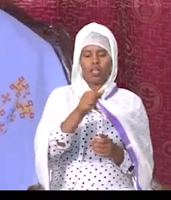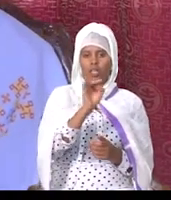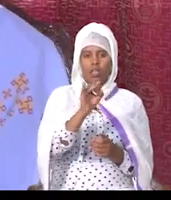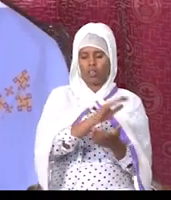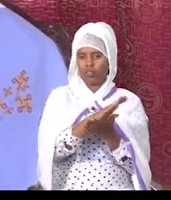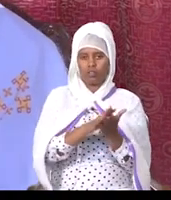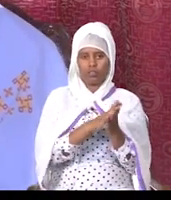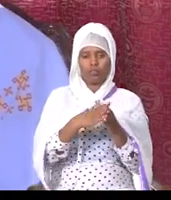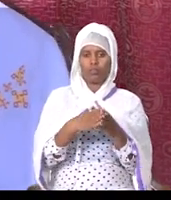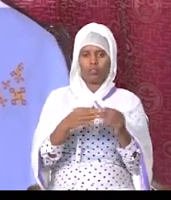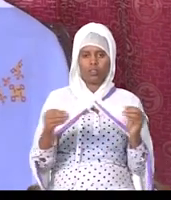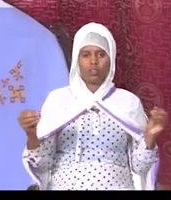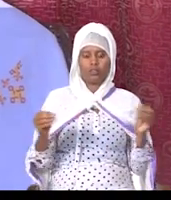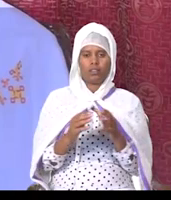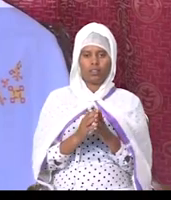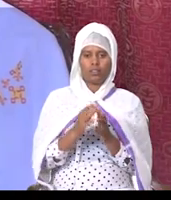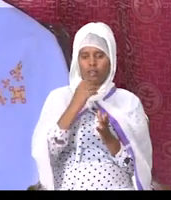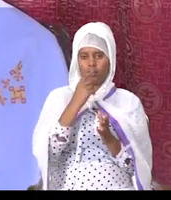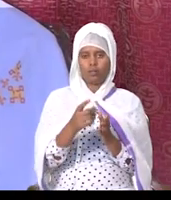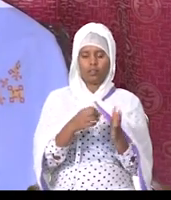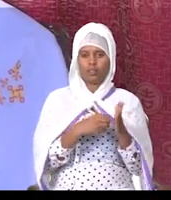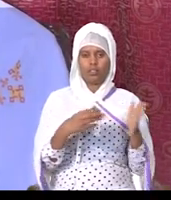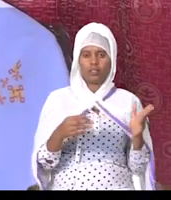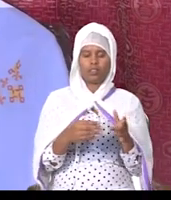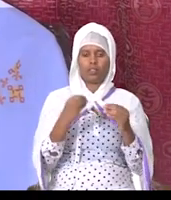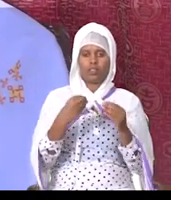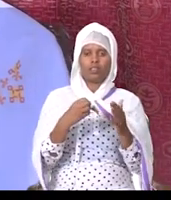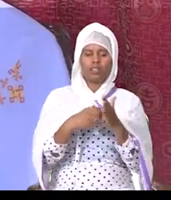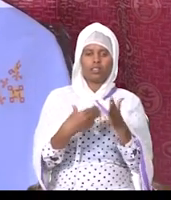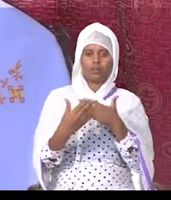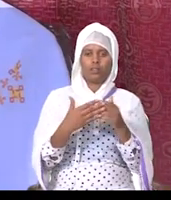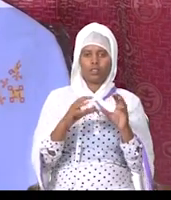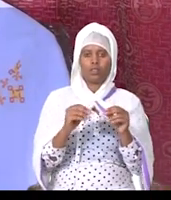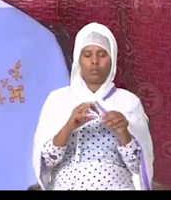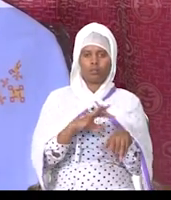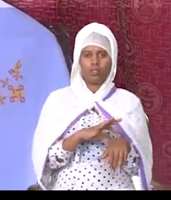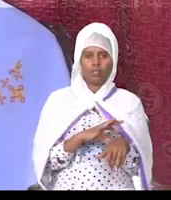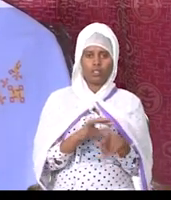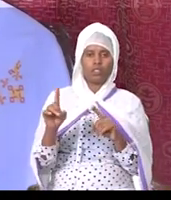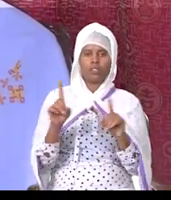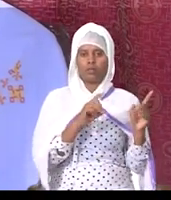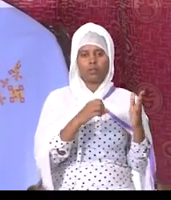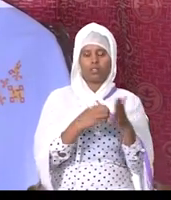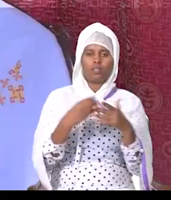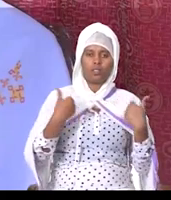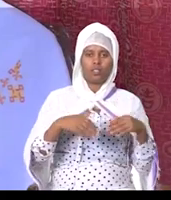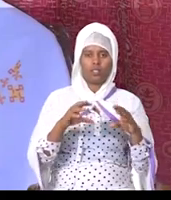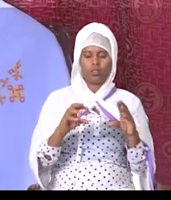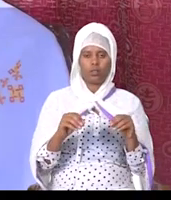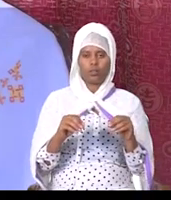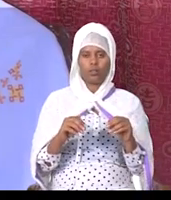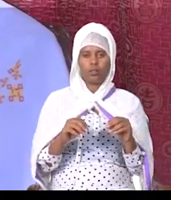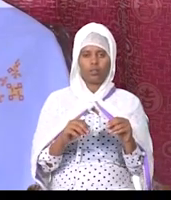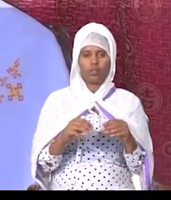قائل فتصم أنا تا تلمس سايبل سلز إذن تايس سلز قبري بسقع سب سلز قتلي كبران